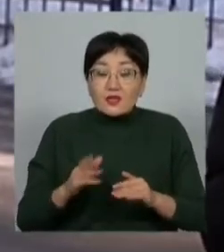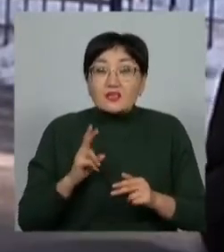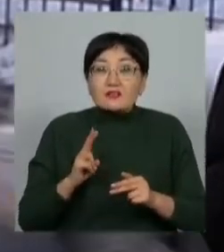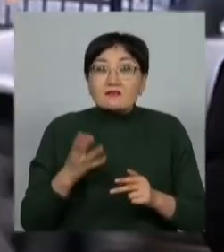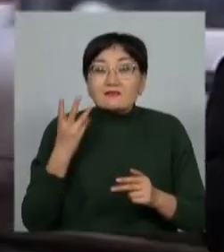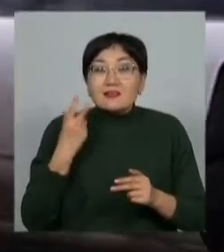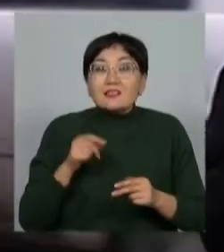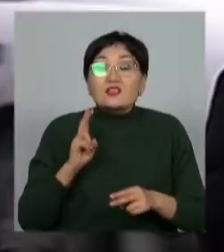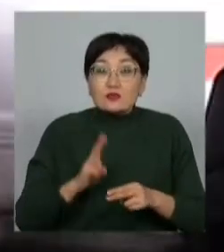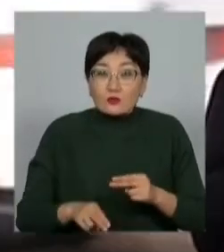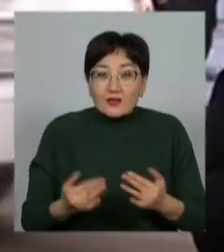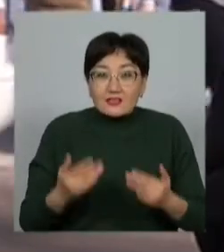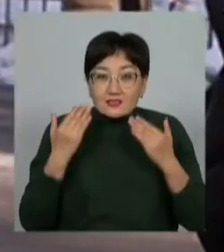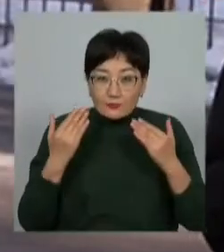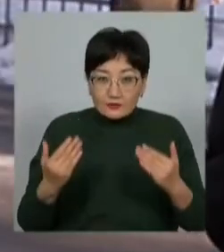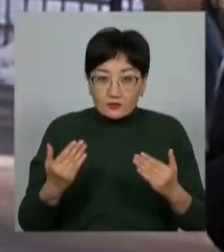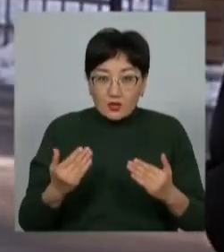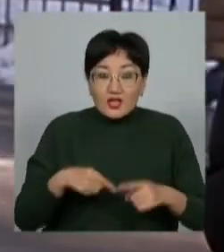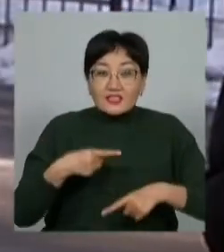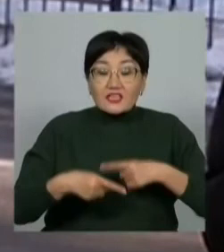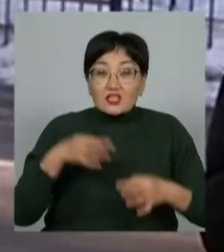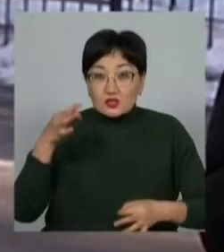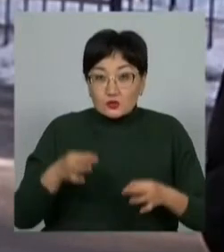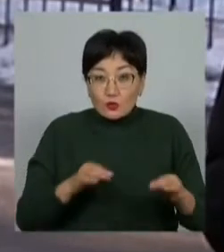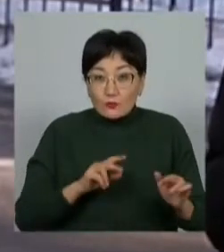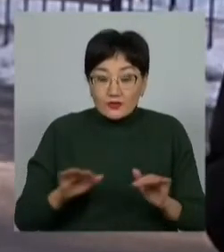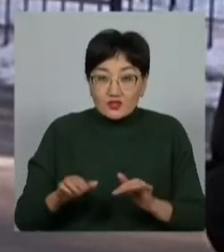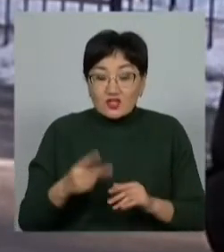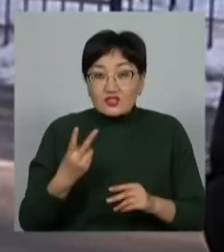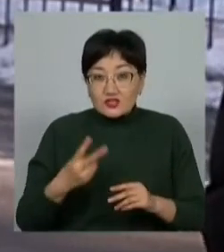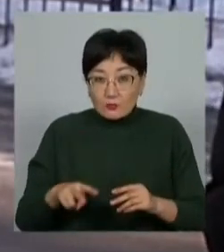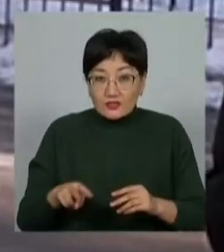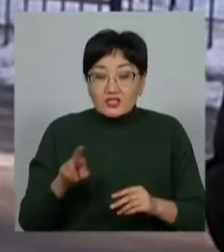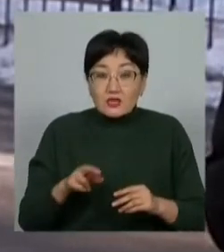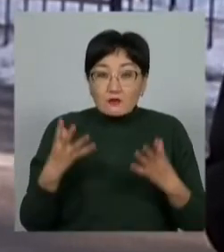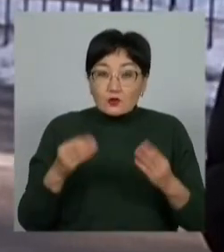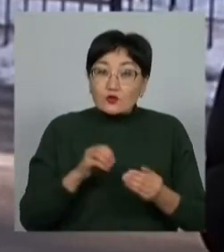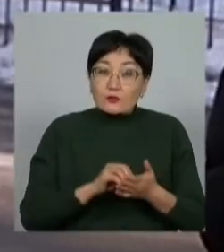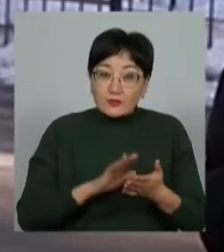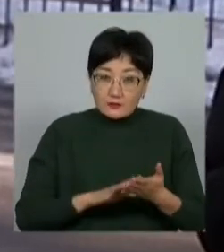немен тынатына әзірге белгісіз. Келесі сот отырысы 20